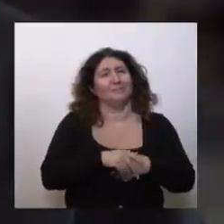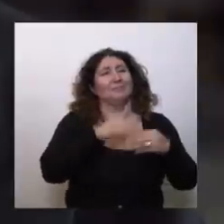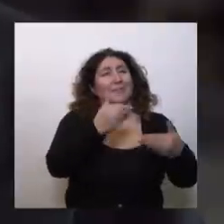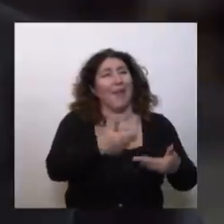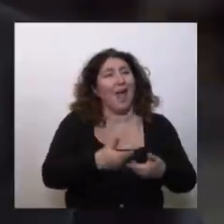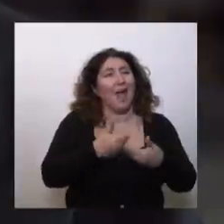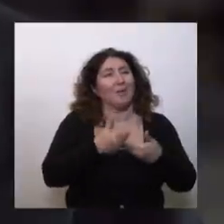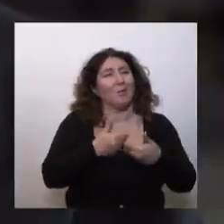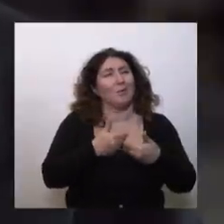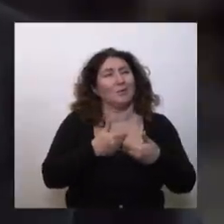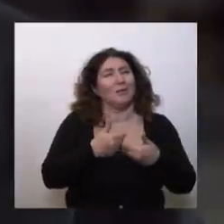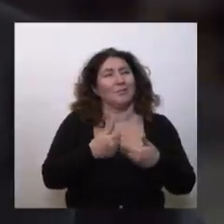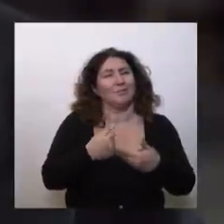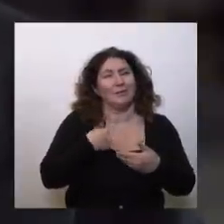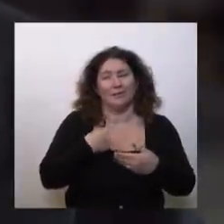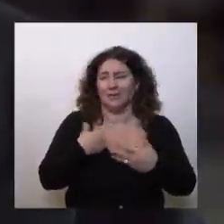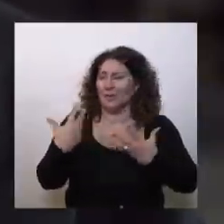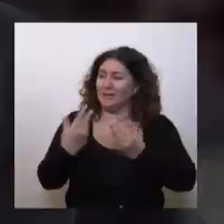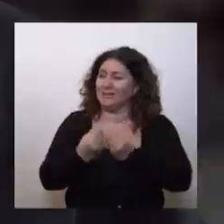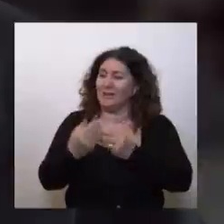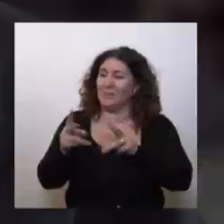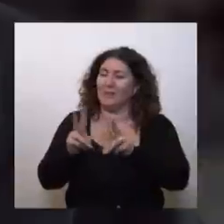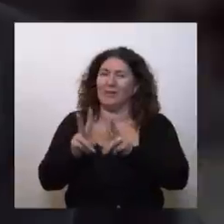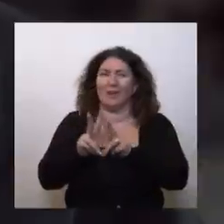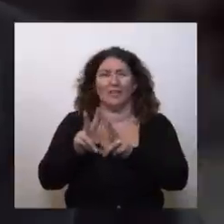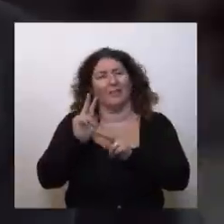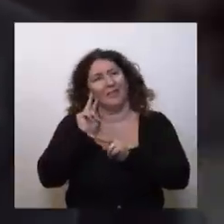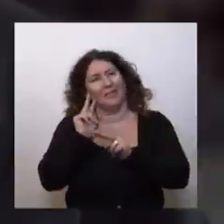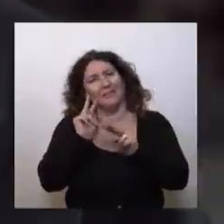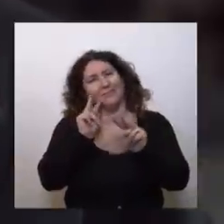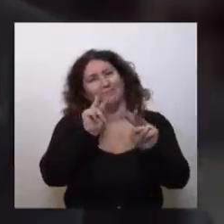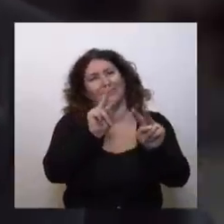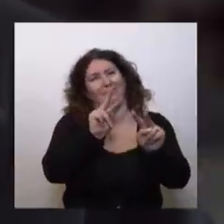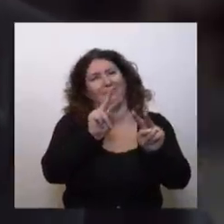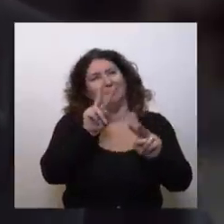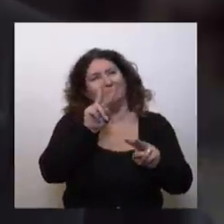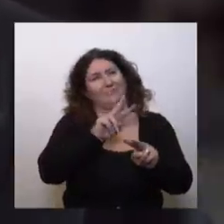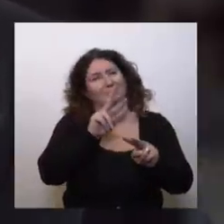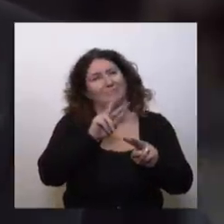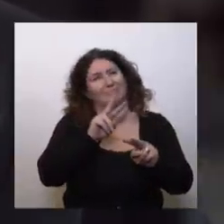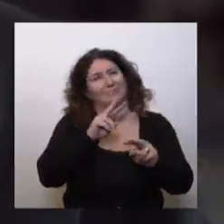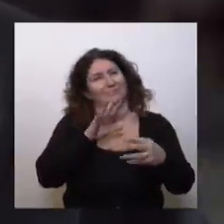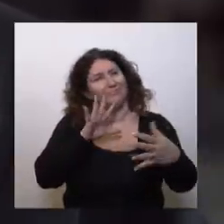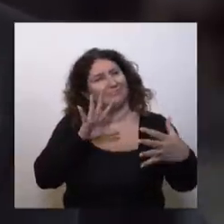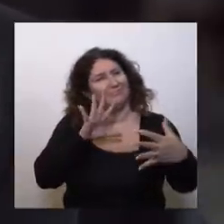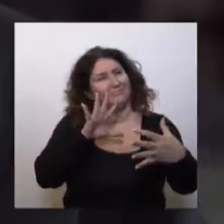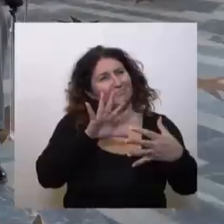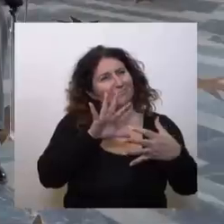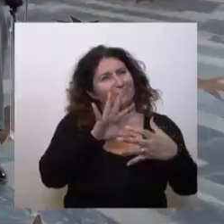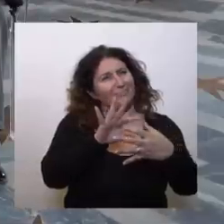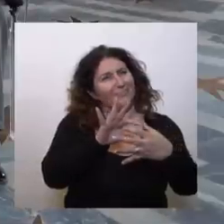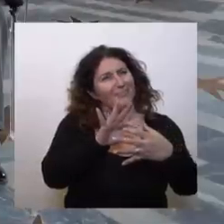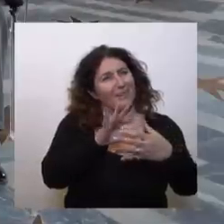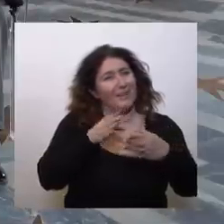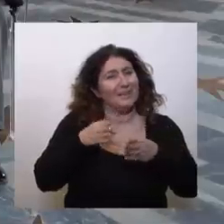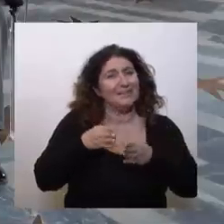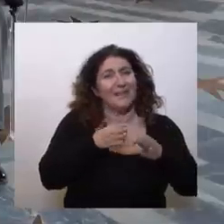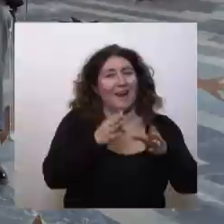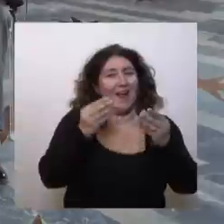ai miei fratelli, ad andarti incontro senza perdere la strada.